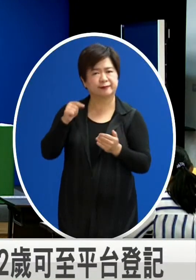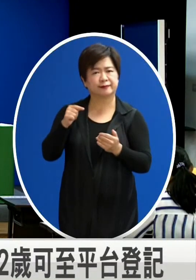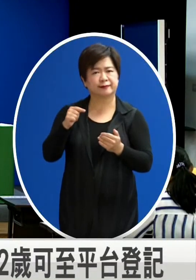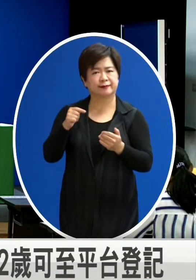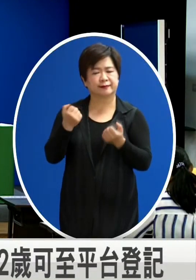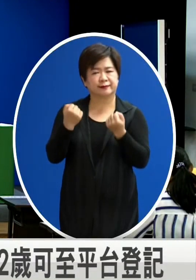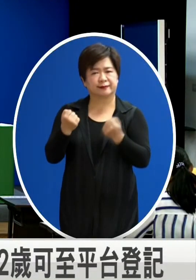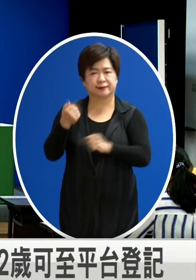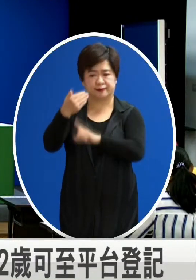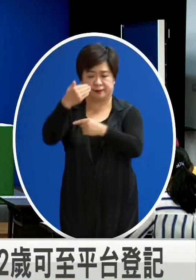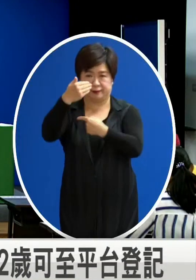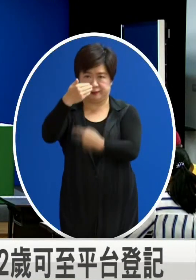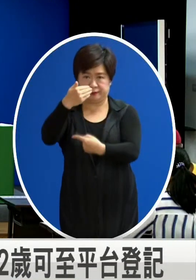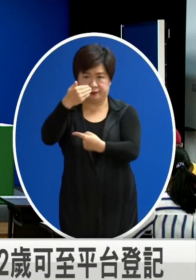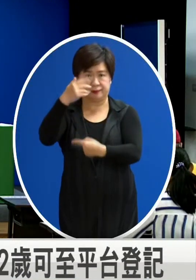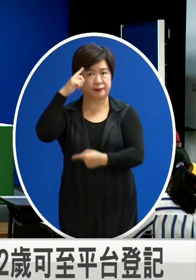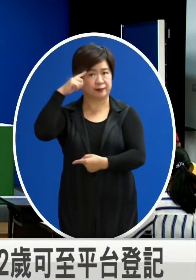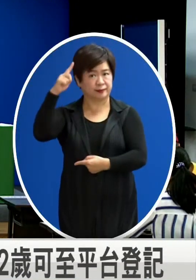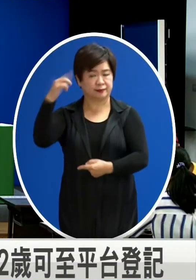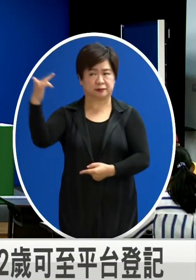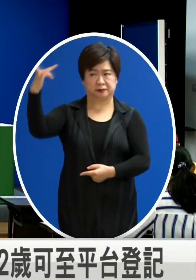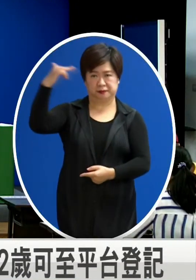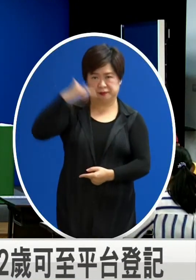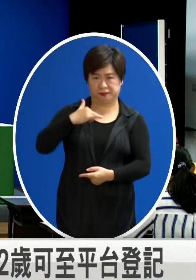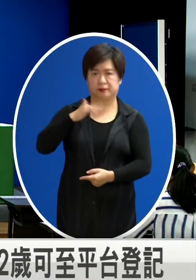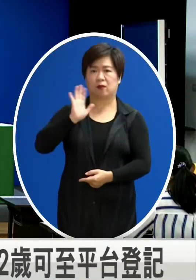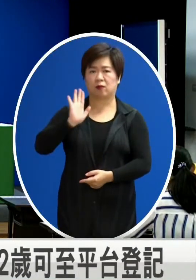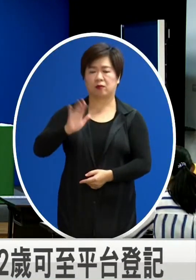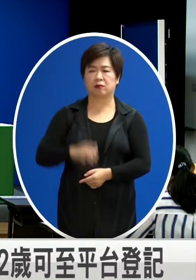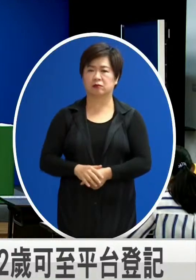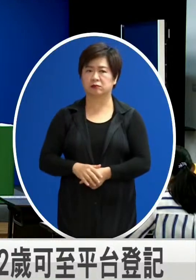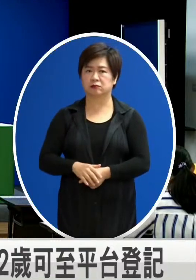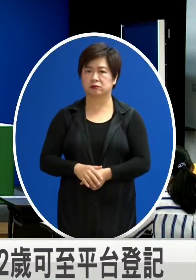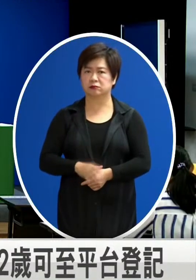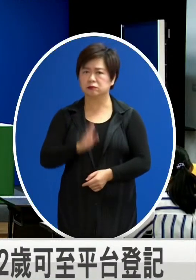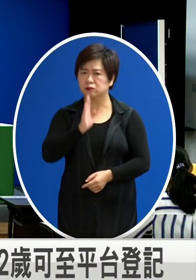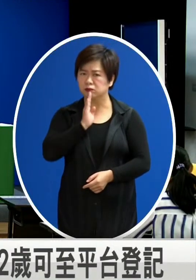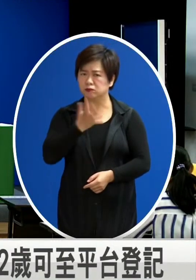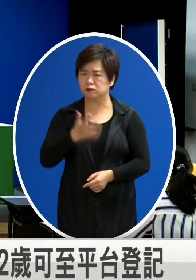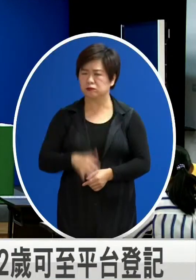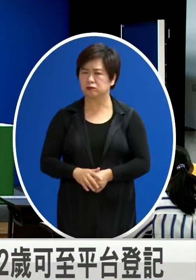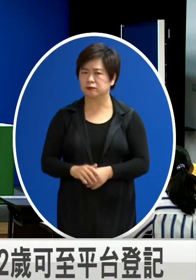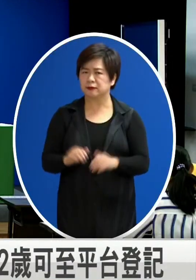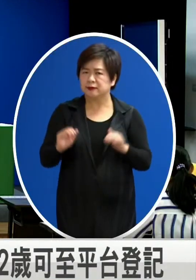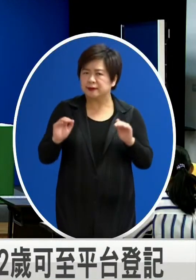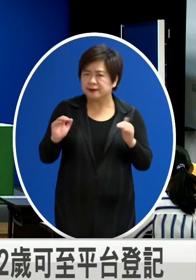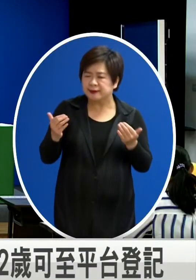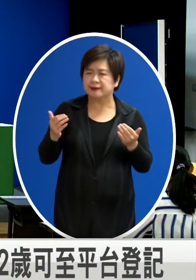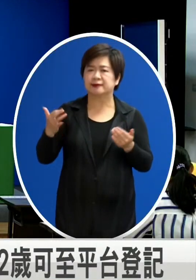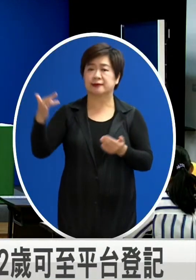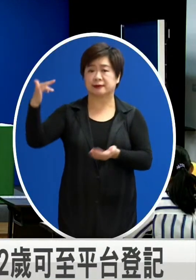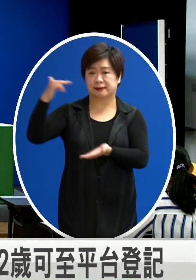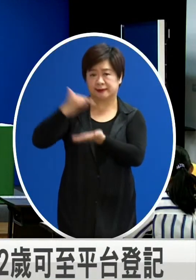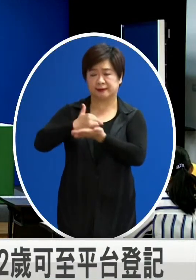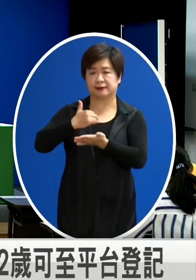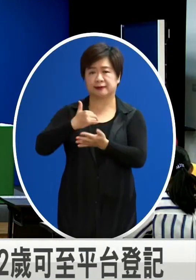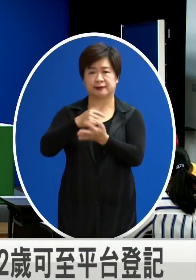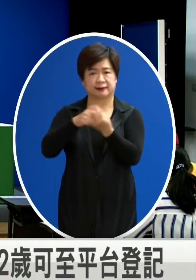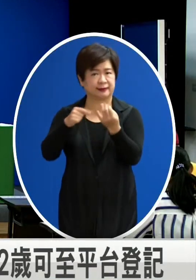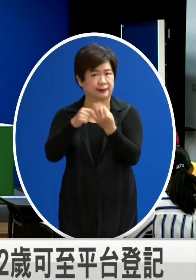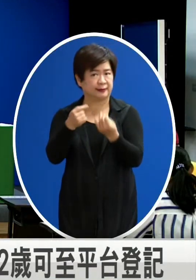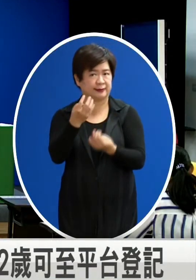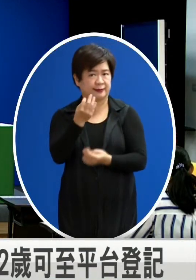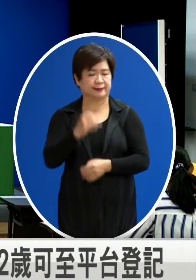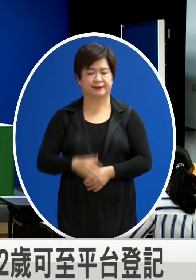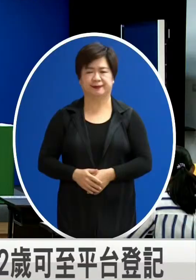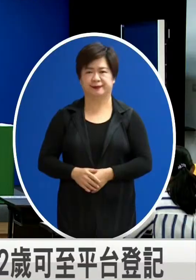会在9月1号，也就是明天会抵台，那这个部分可以帮我们证实一下吗？然后以及就是大概抵台的货量大概会是